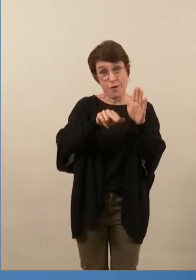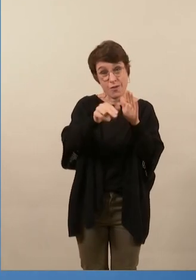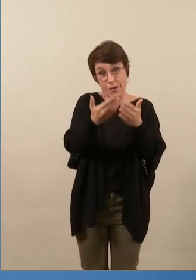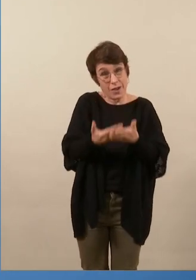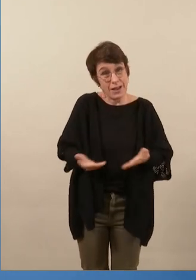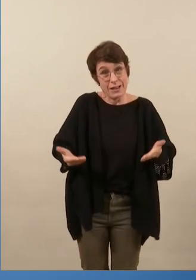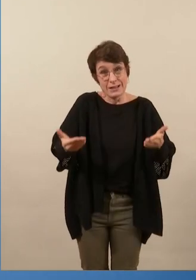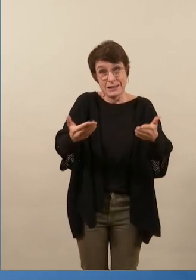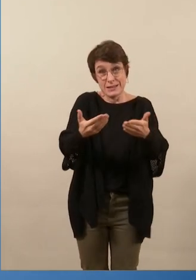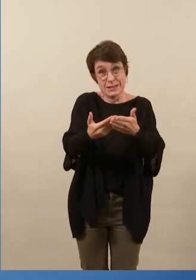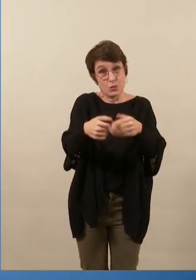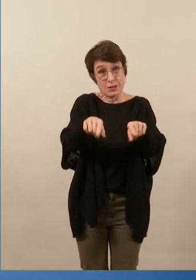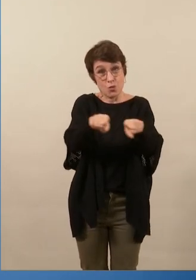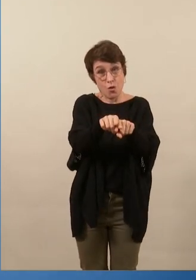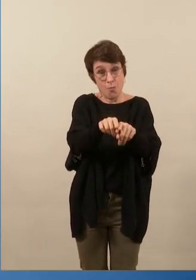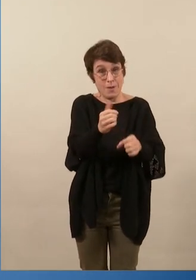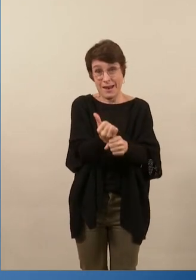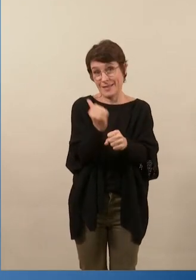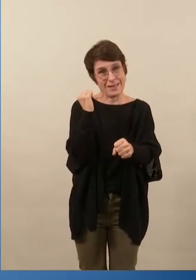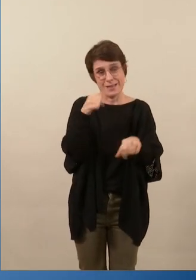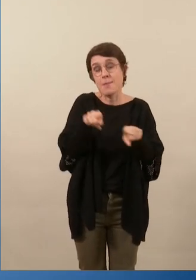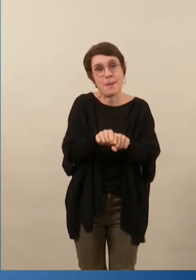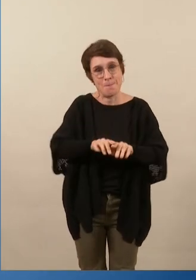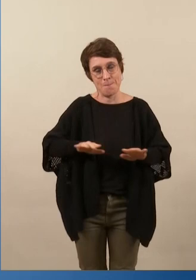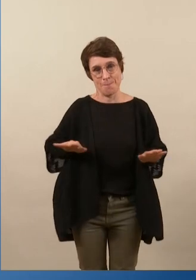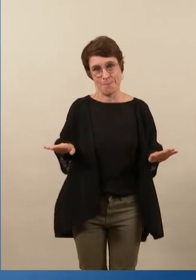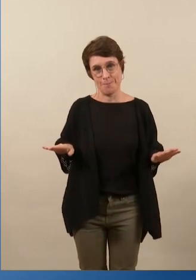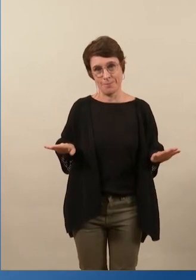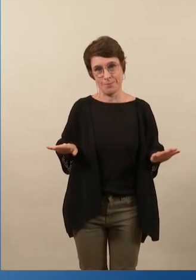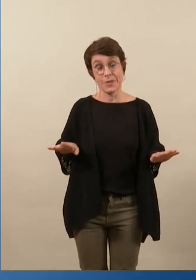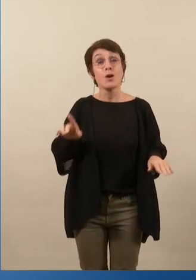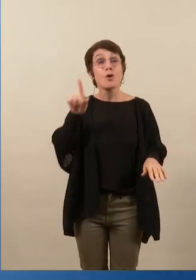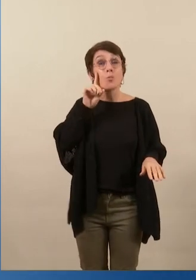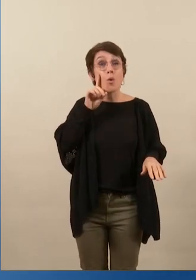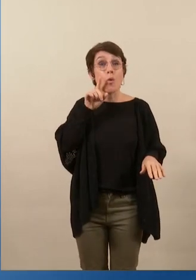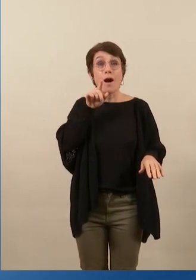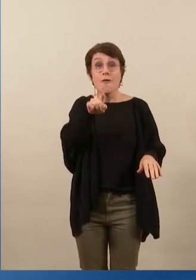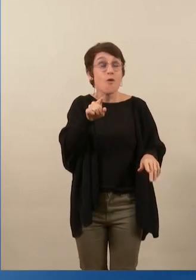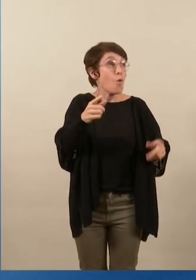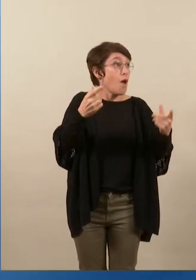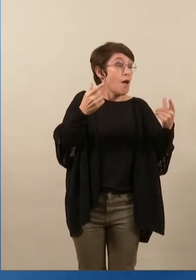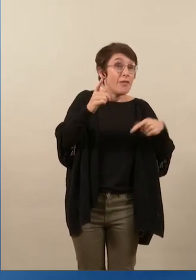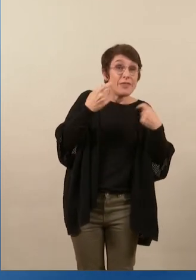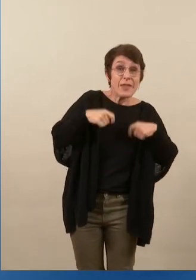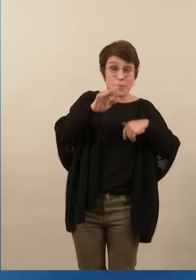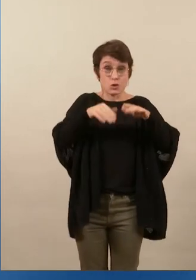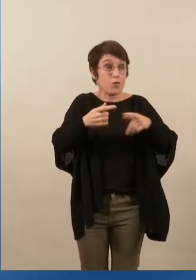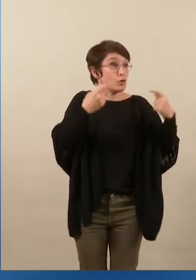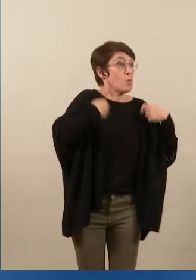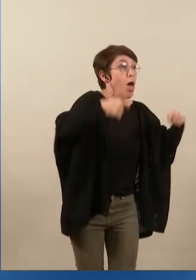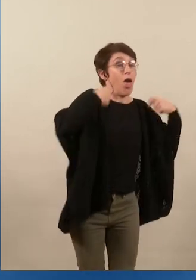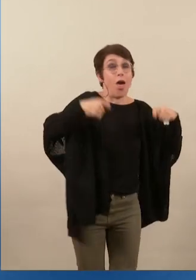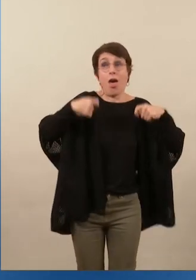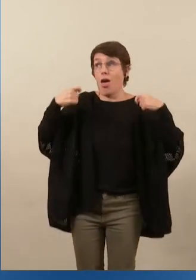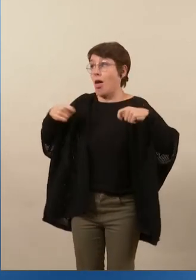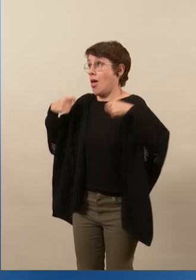sommes où nous avons été l'année dernière parce que vous poursuivez la course folle aux dépenses de fonctionnement au doublon au